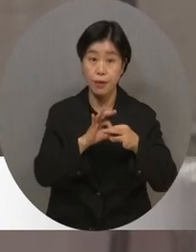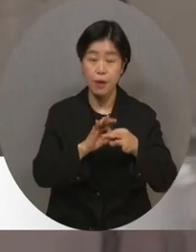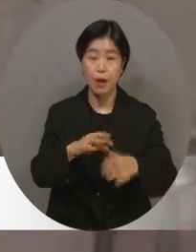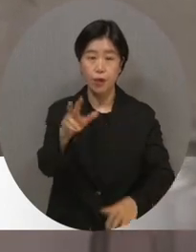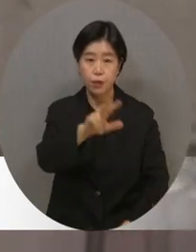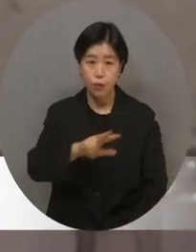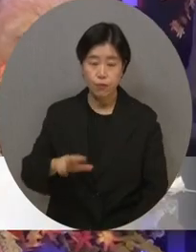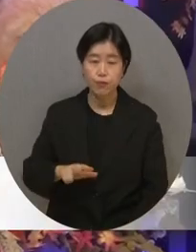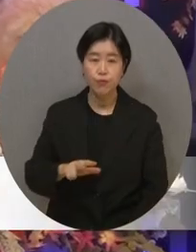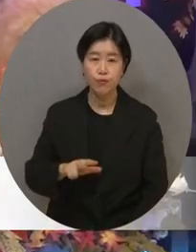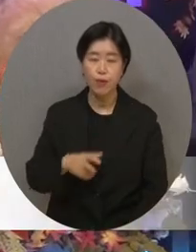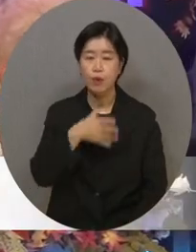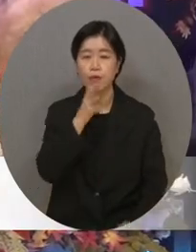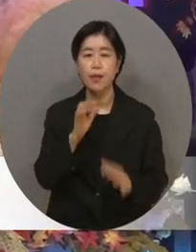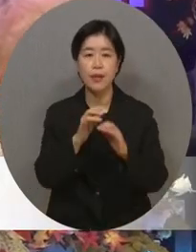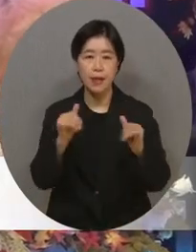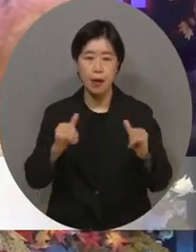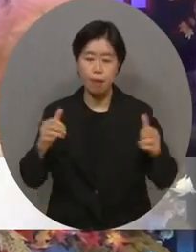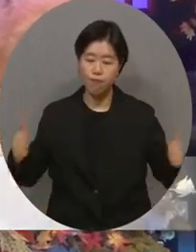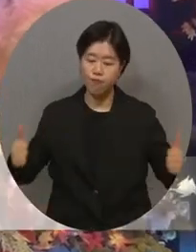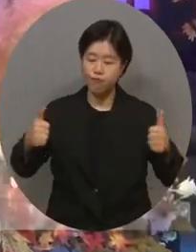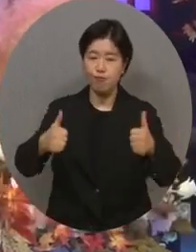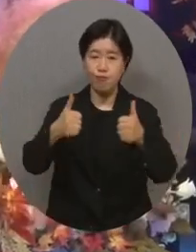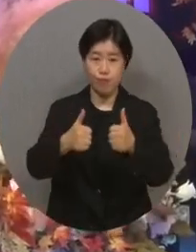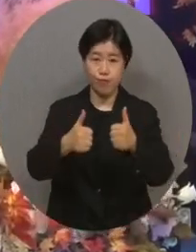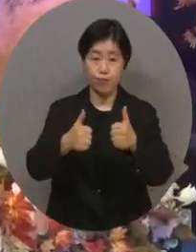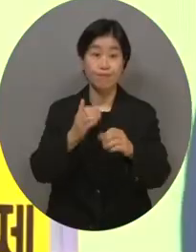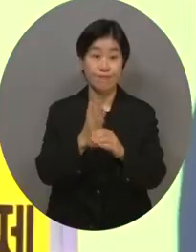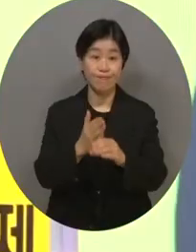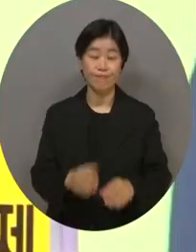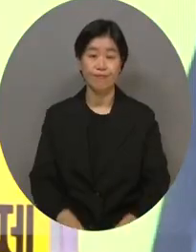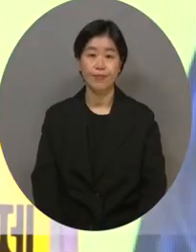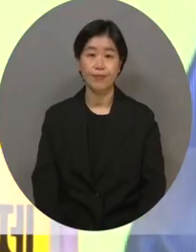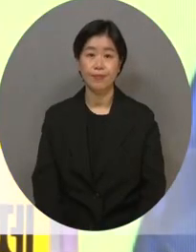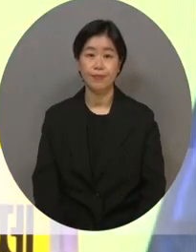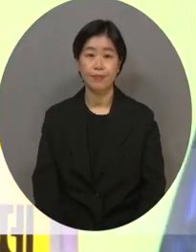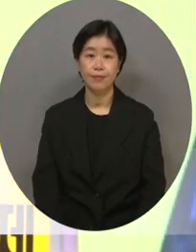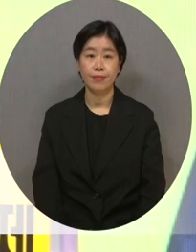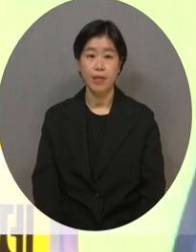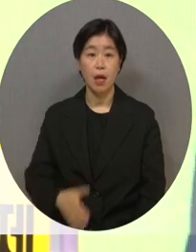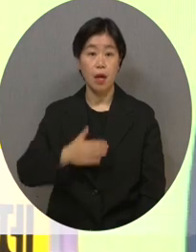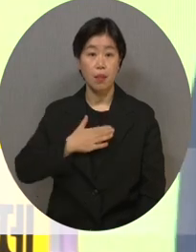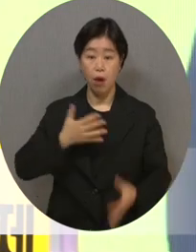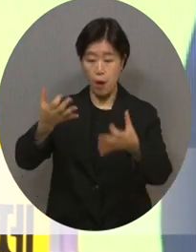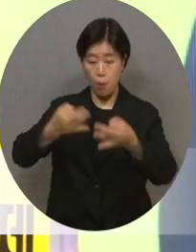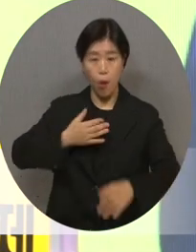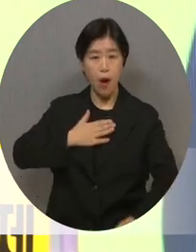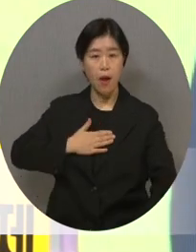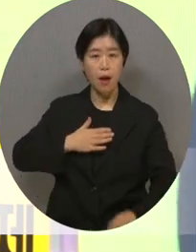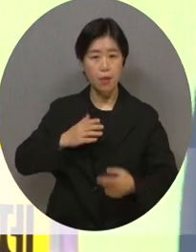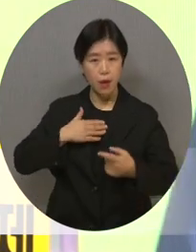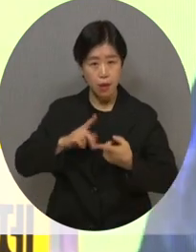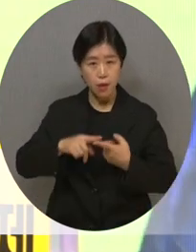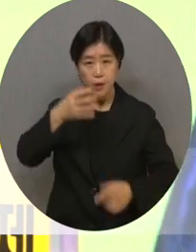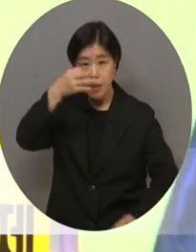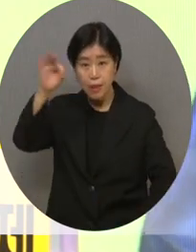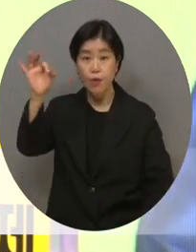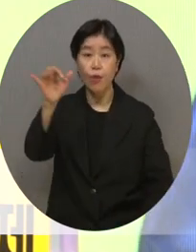회원들을 대상으로 열띤 예선전이 펼쳐진 바 있습니다. 나를 알아주는 사람이 있고